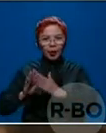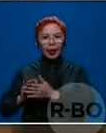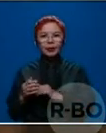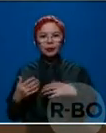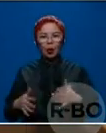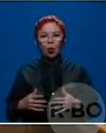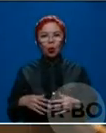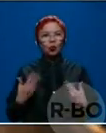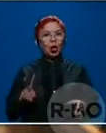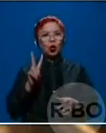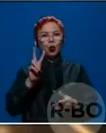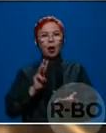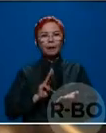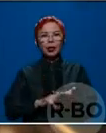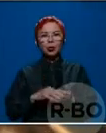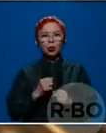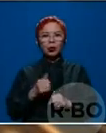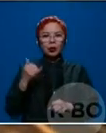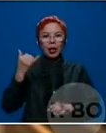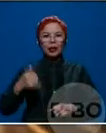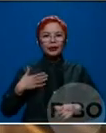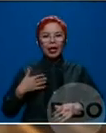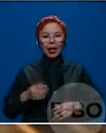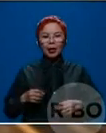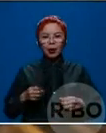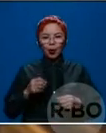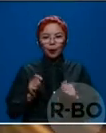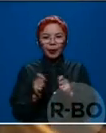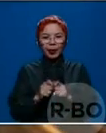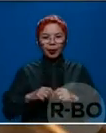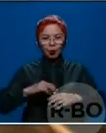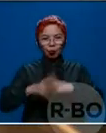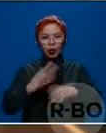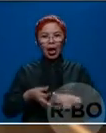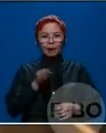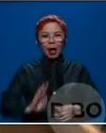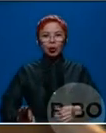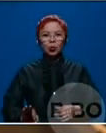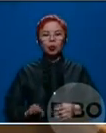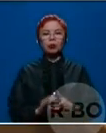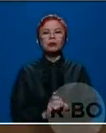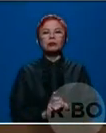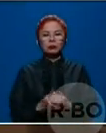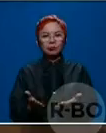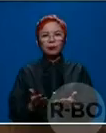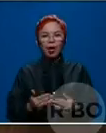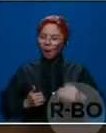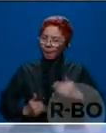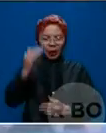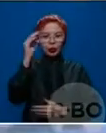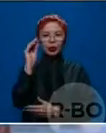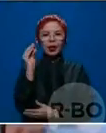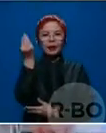minggu terakhir sudah 1500 pengusaha yang lahir melalui program okoc Terima kasih maju kotanya